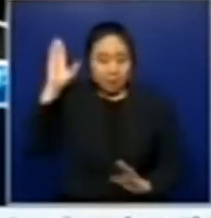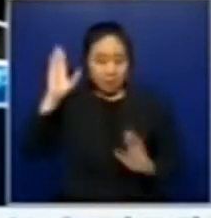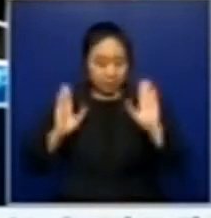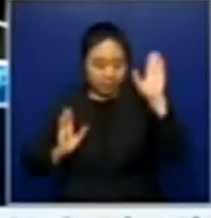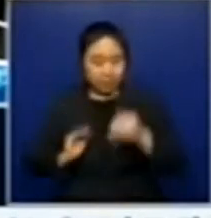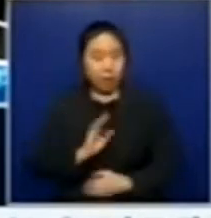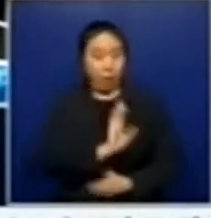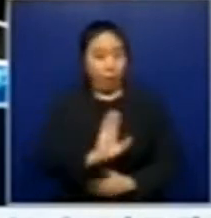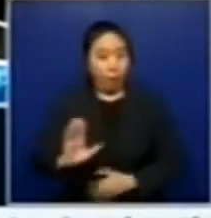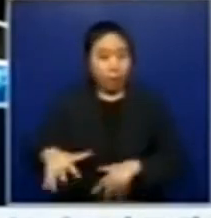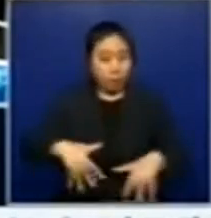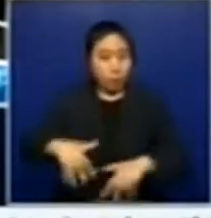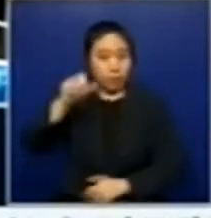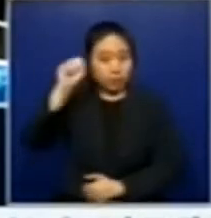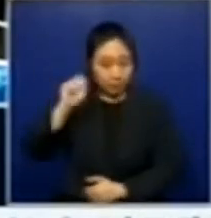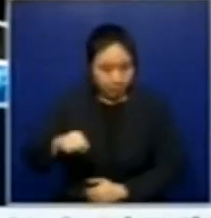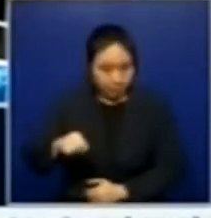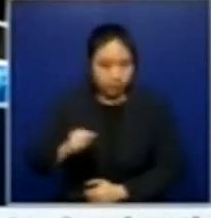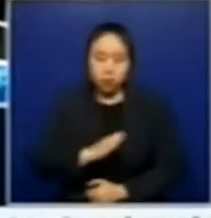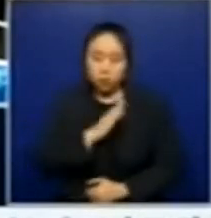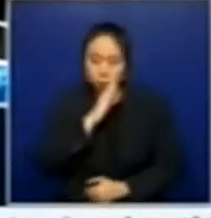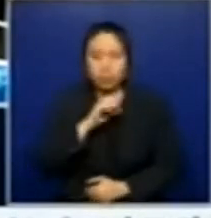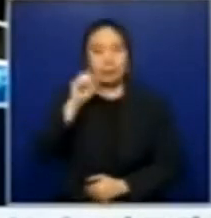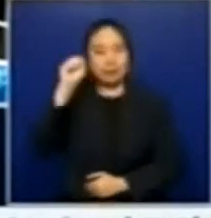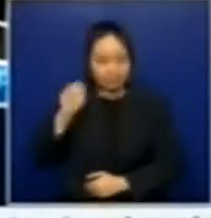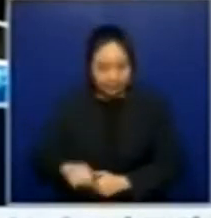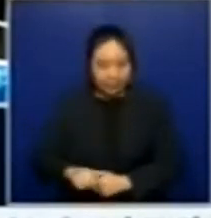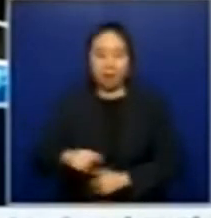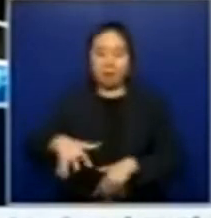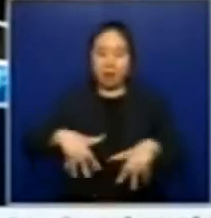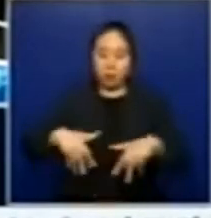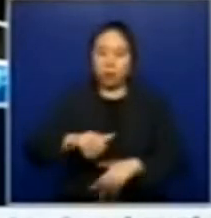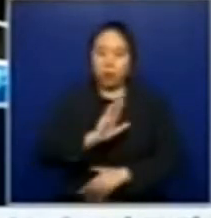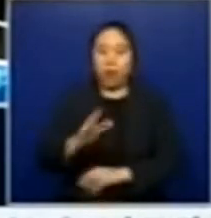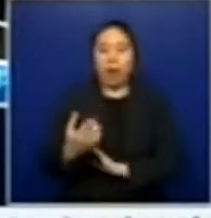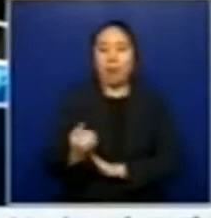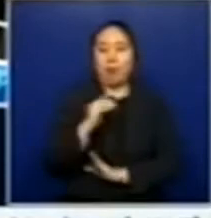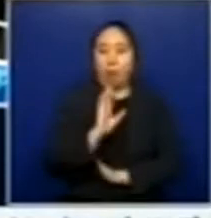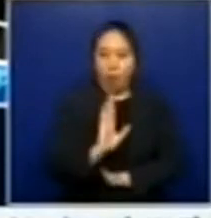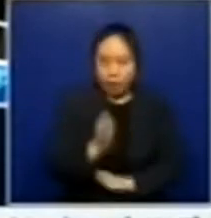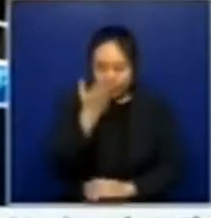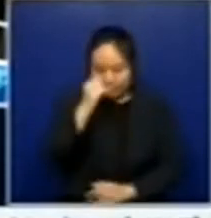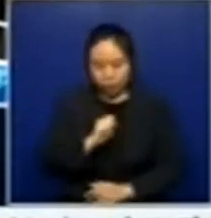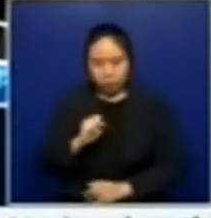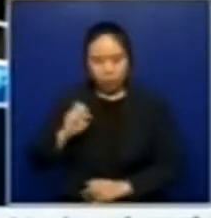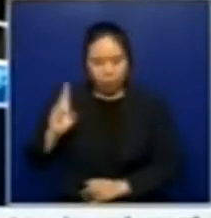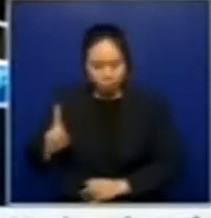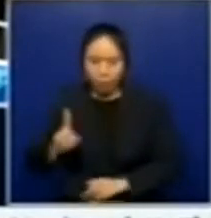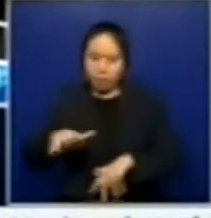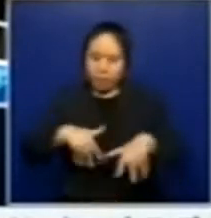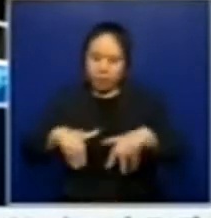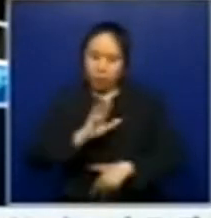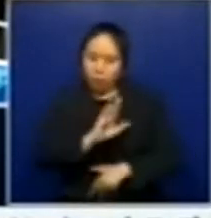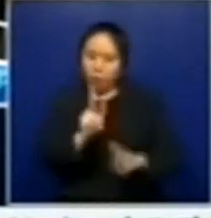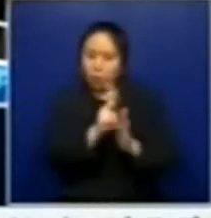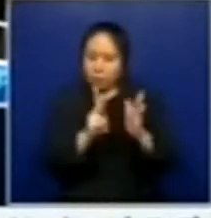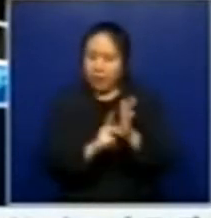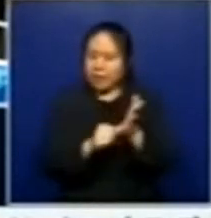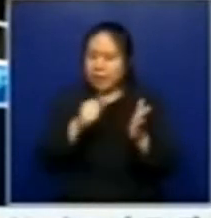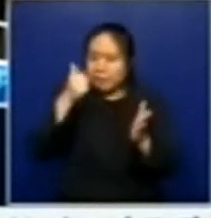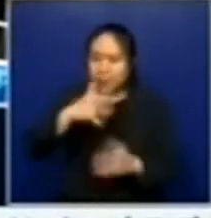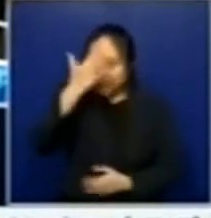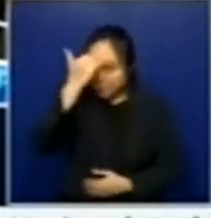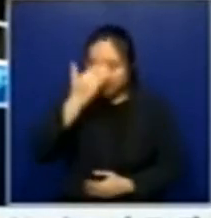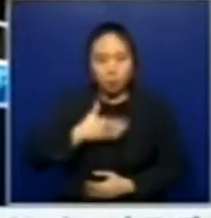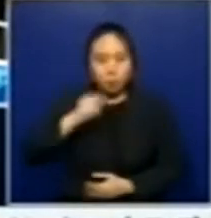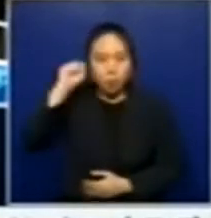นถ้าเรายังยืนยันหลักการว่าอำนาจเป็นของประชาชนทำไมสสรตัวแทนของประชาชนจะแก้กฎหมายของประชาชนไม่ได้ผมไม่เข้